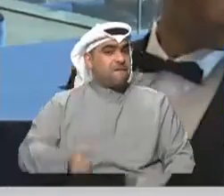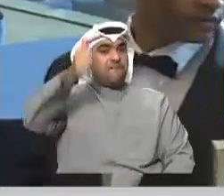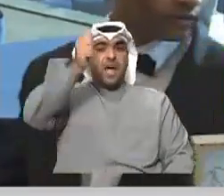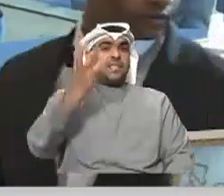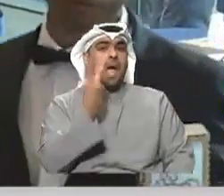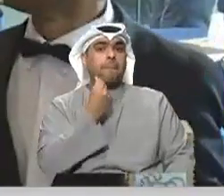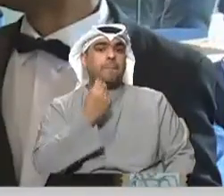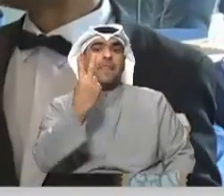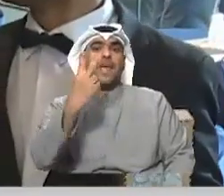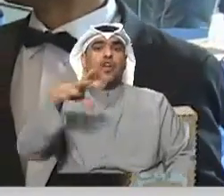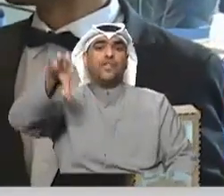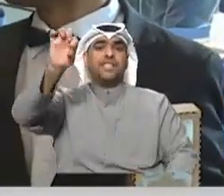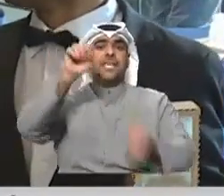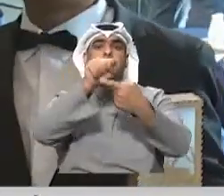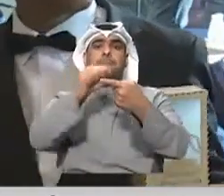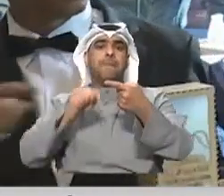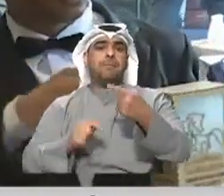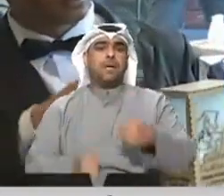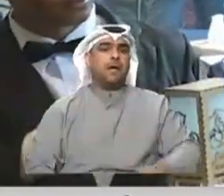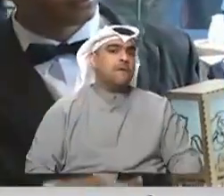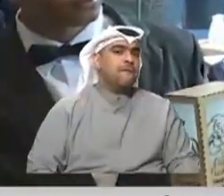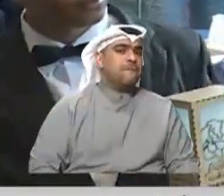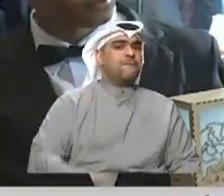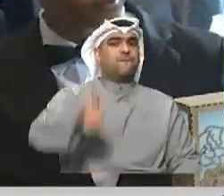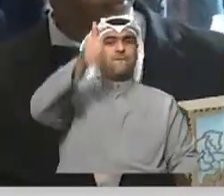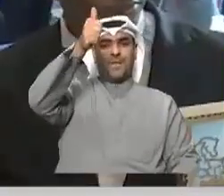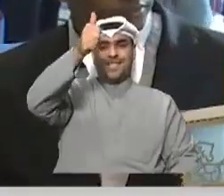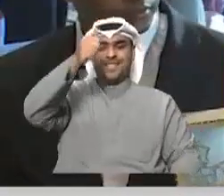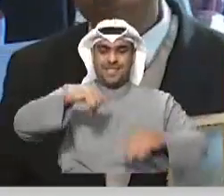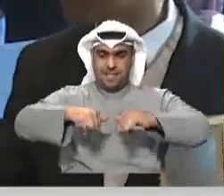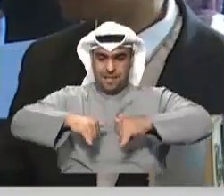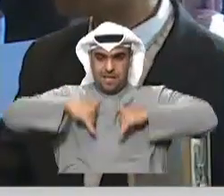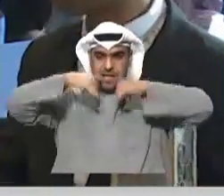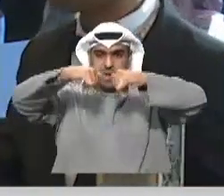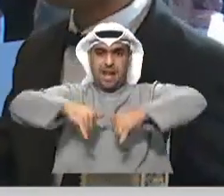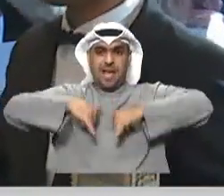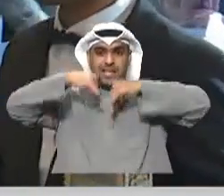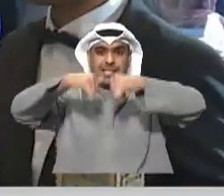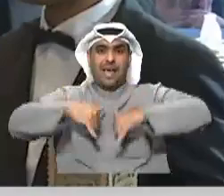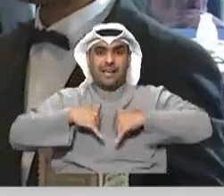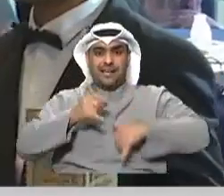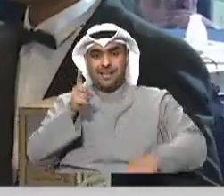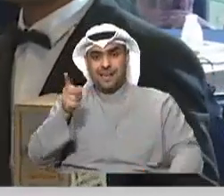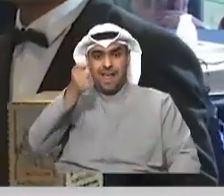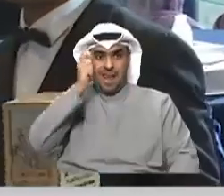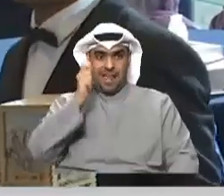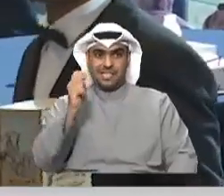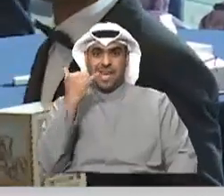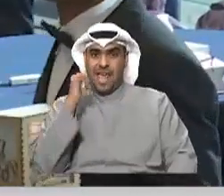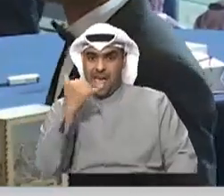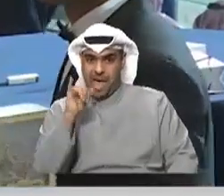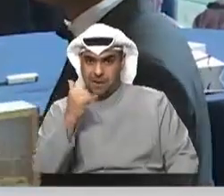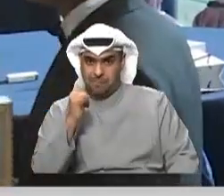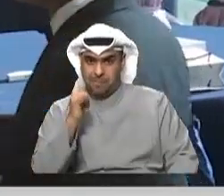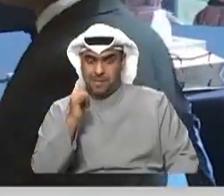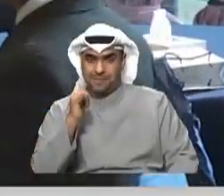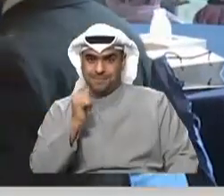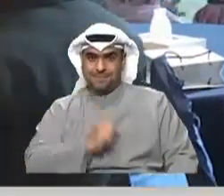92.75 جاستيفاير من الأب جاستس، والله الحمد